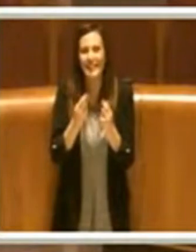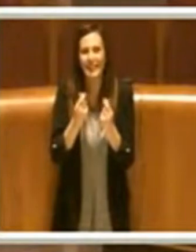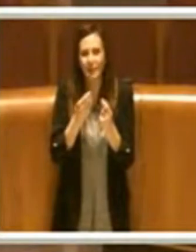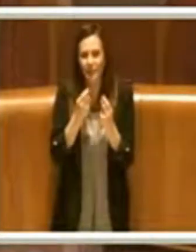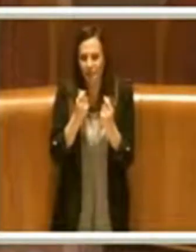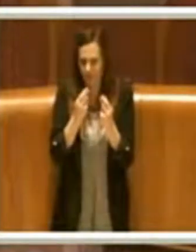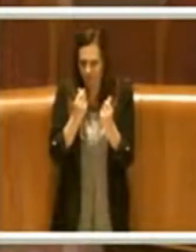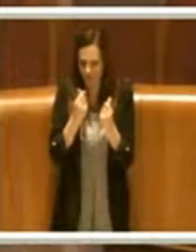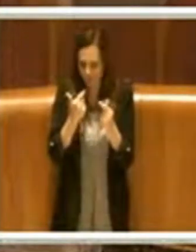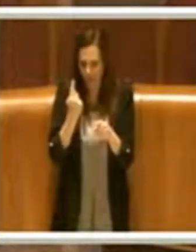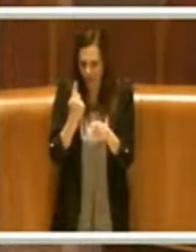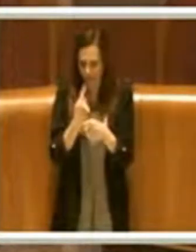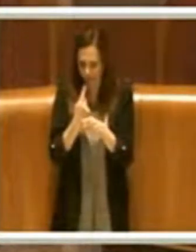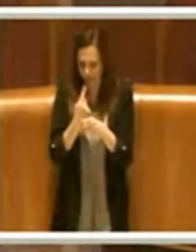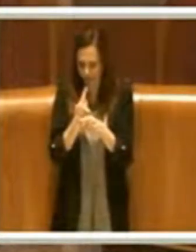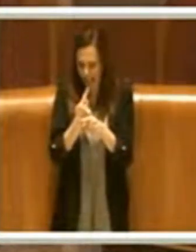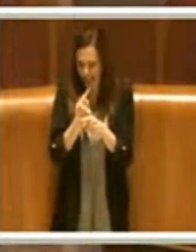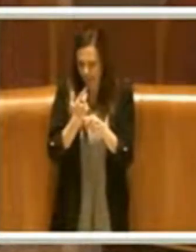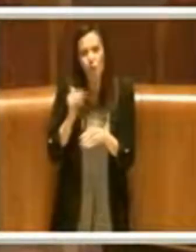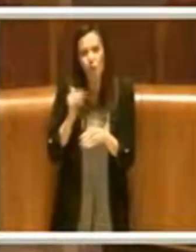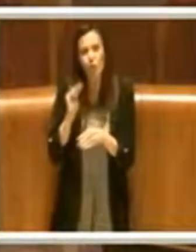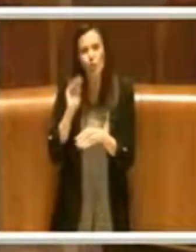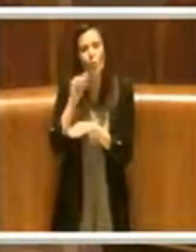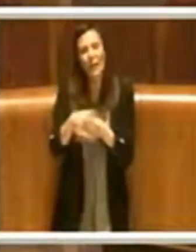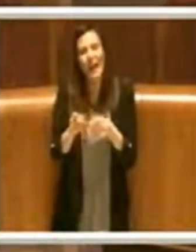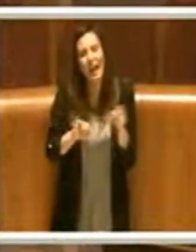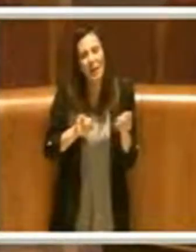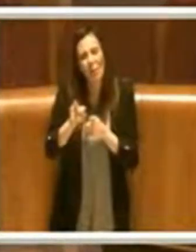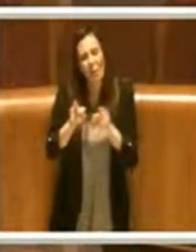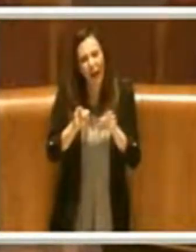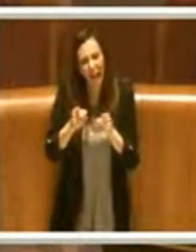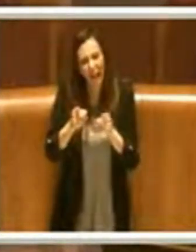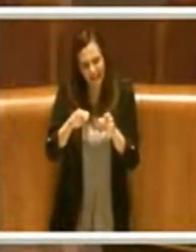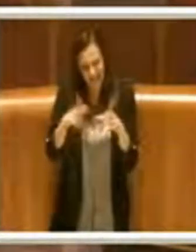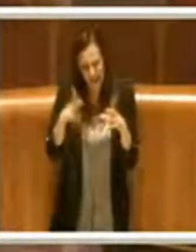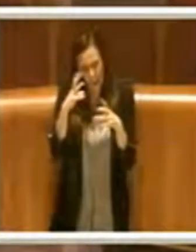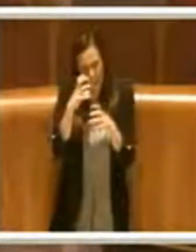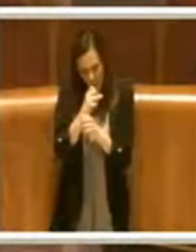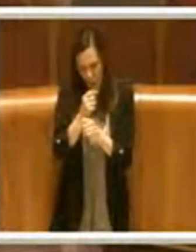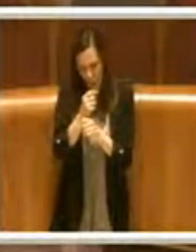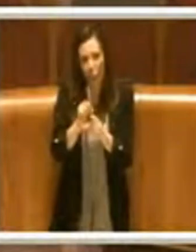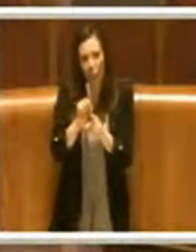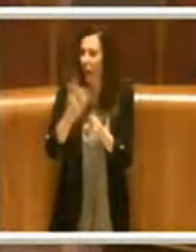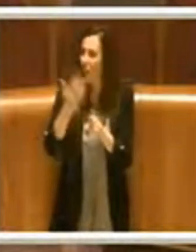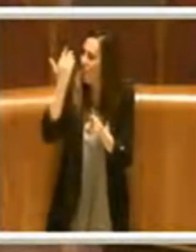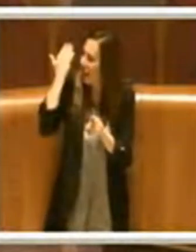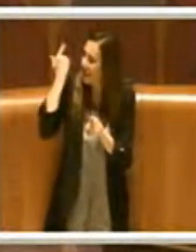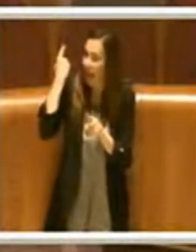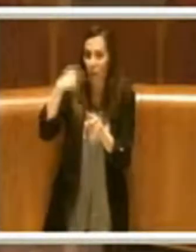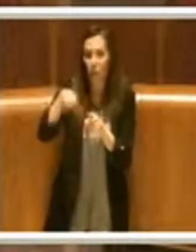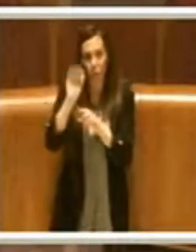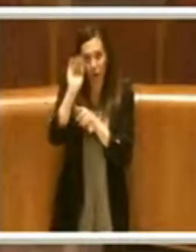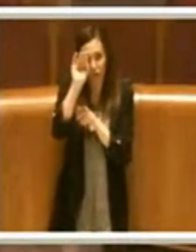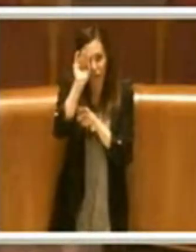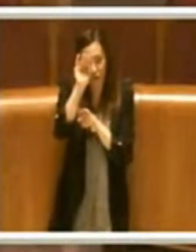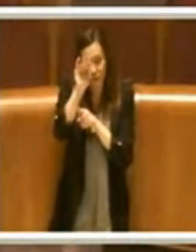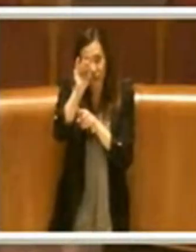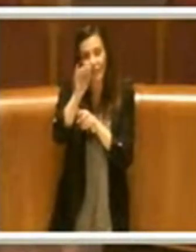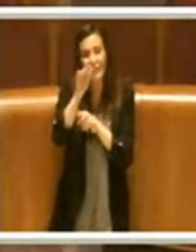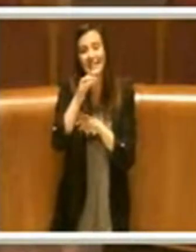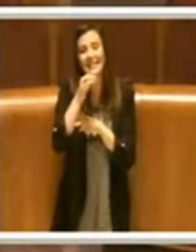riuscire a superare i momenti più bui, come è stato nel passato, lo sarà anche nel futuro, questo però va fatto